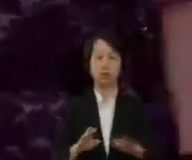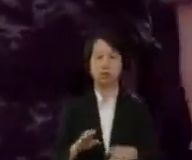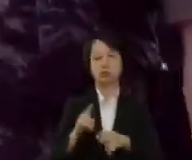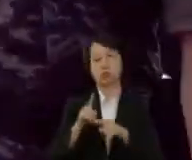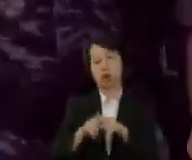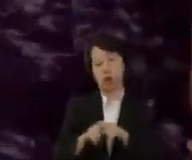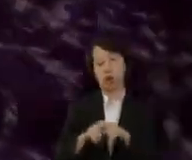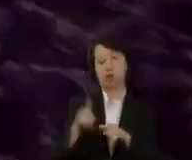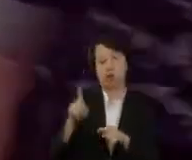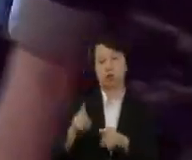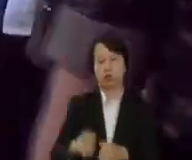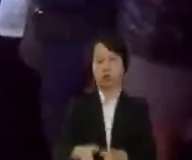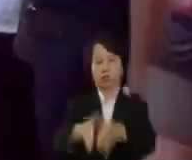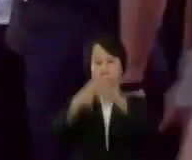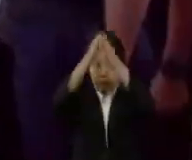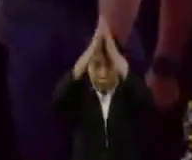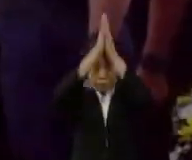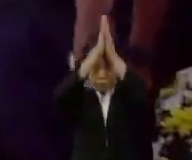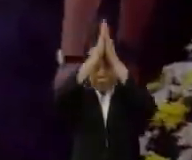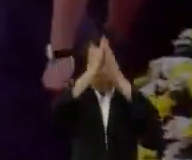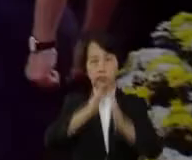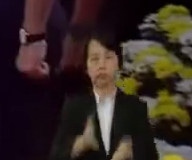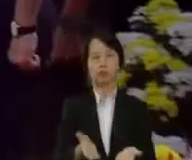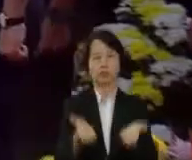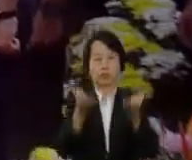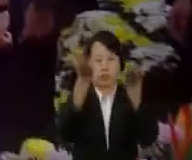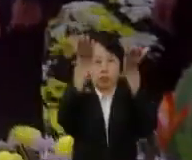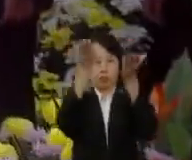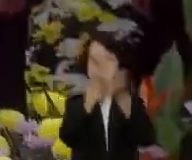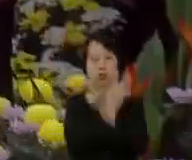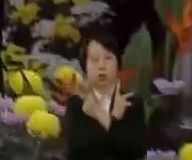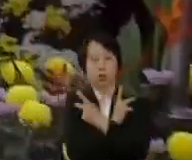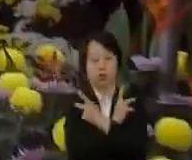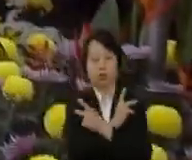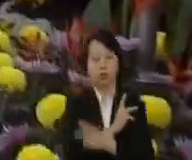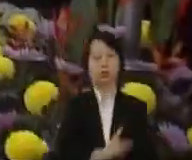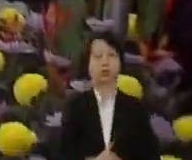bergantung. Daulat tuanku menjunjung kasih tuanku.